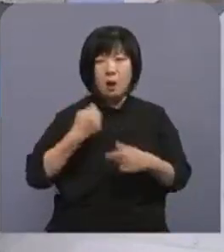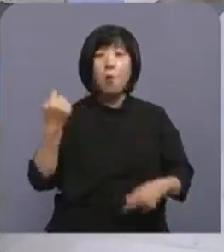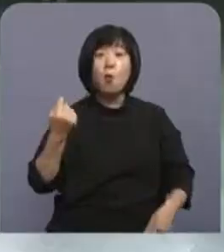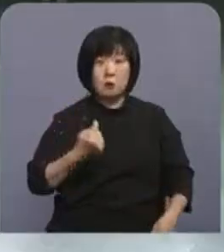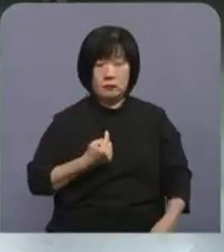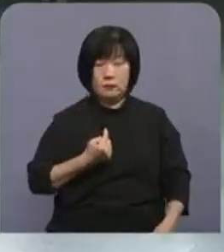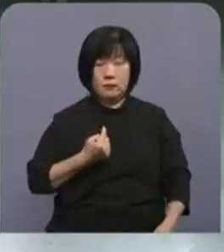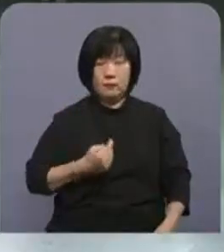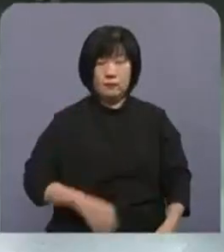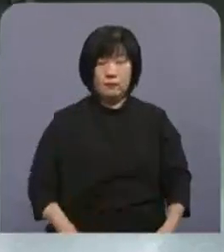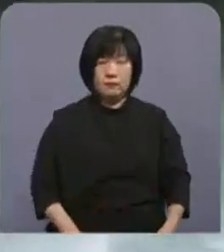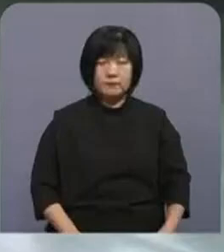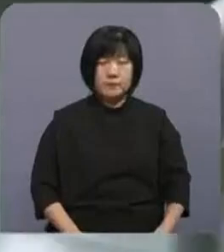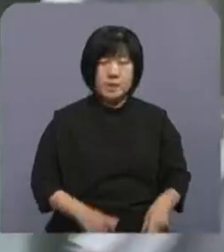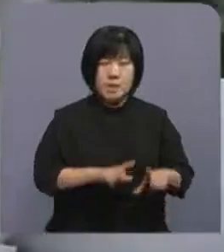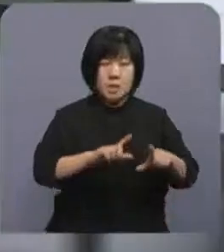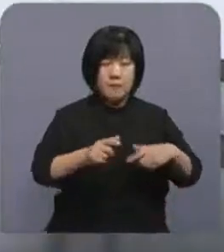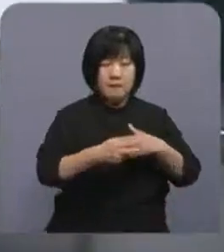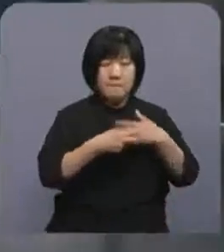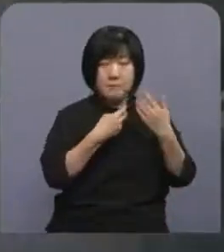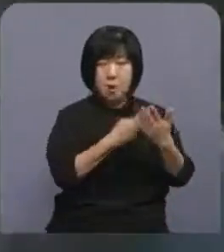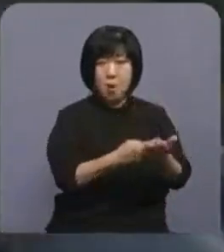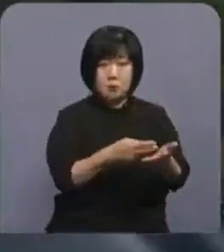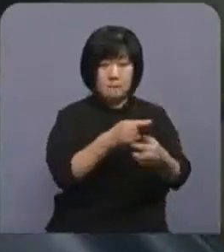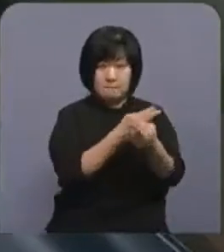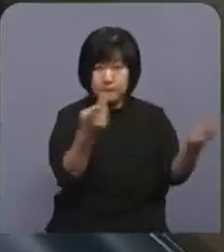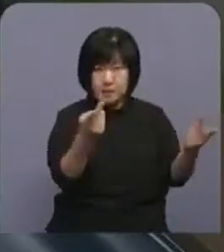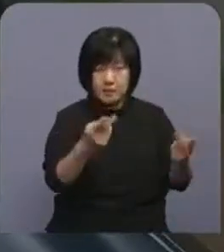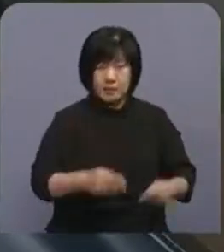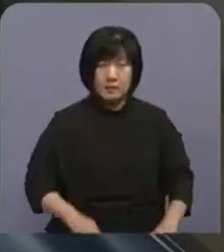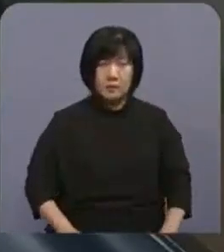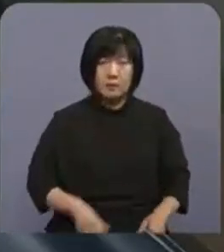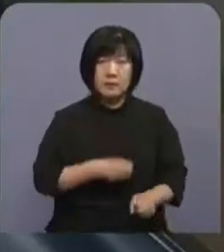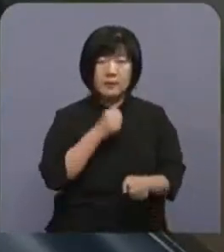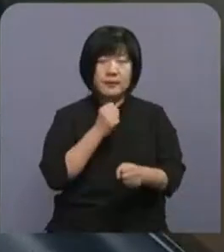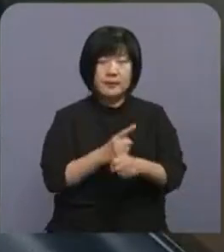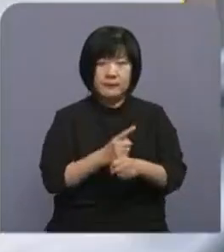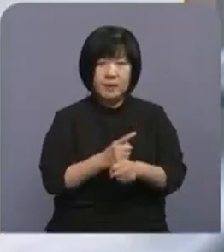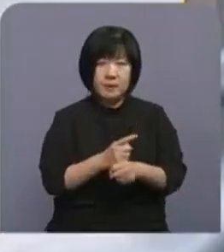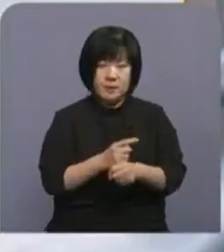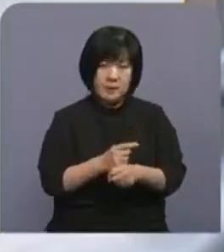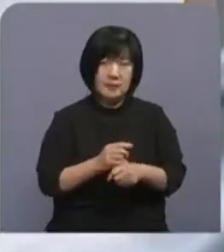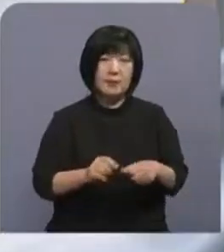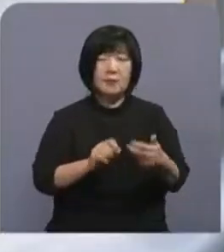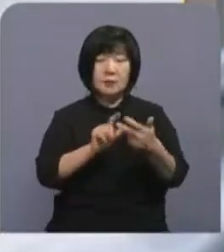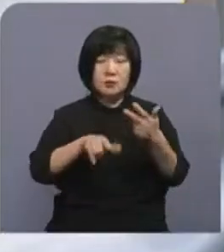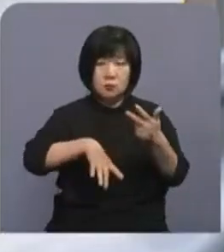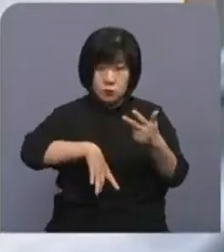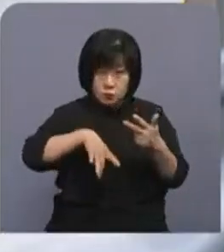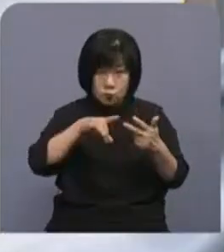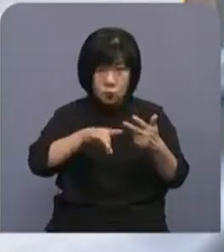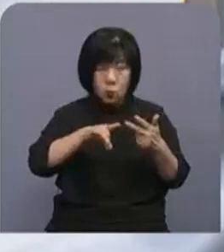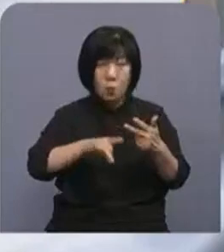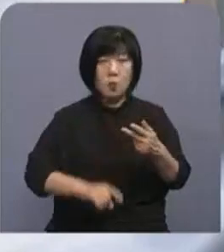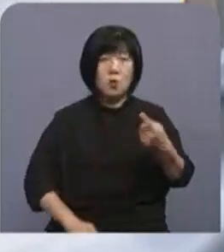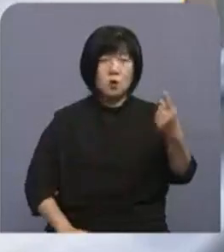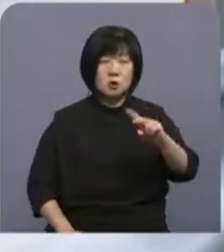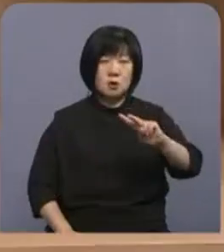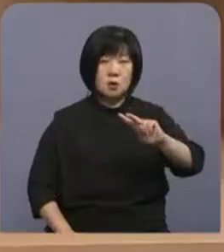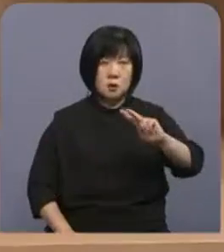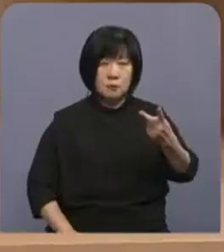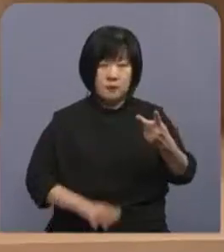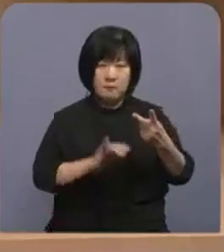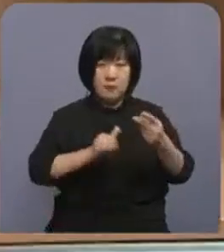왔는데 일반 병실은 텅 비었습니다 이미 이번 주 초 이번 환자 1200여 명 가운데 중환자 등